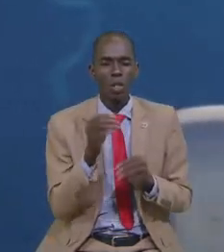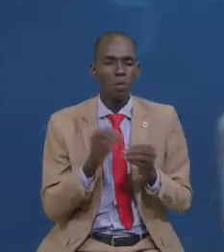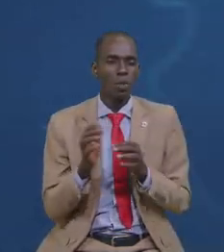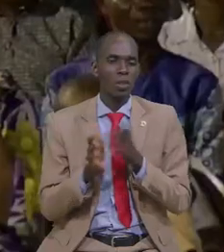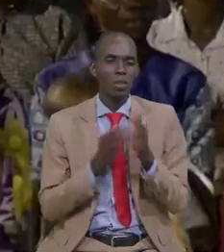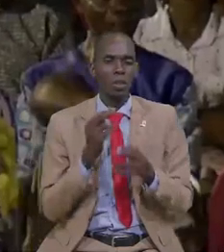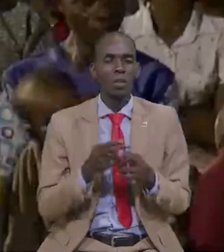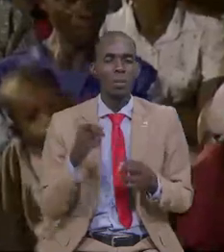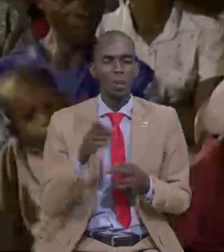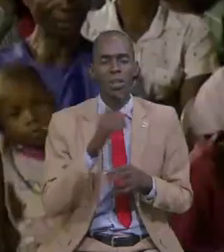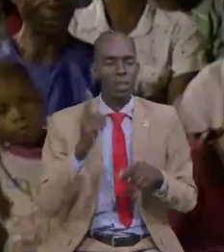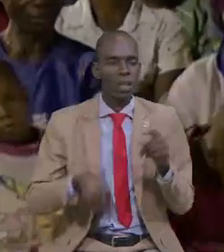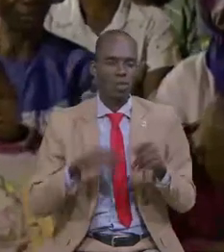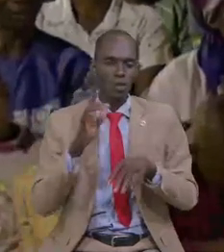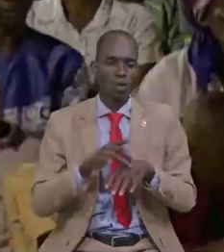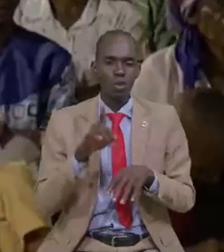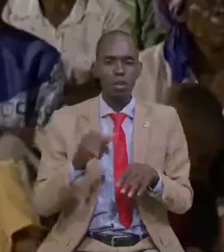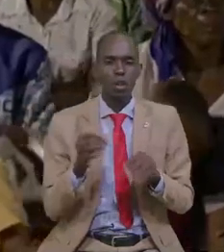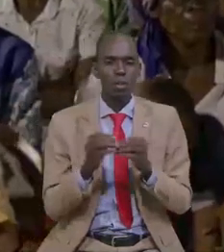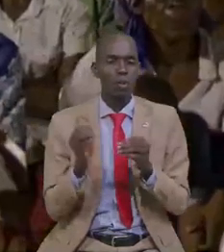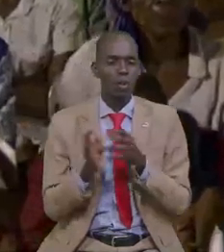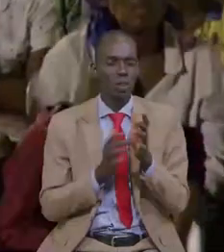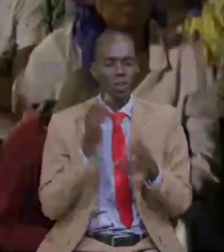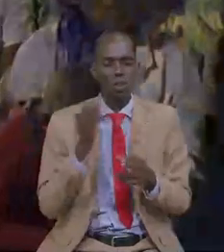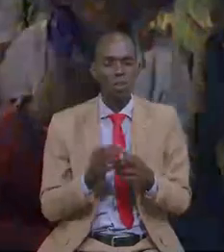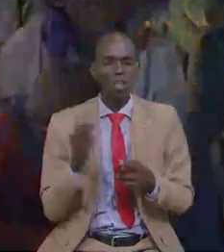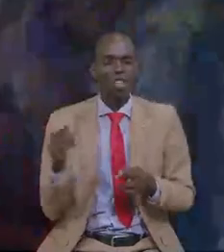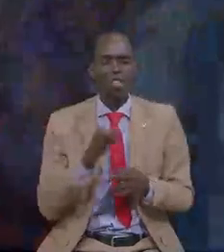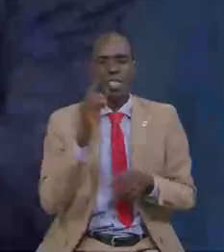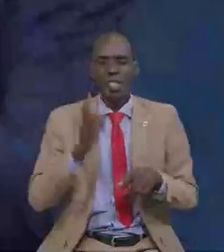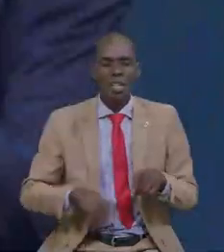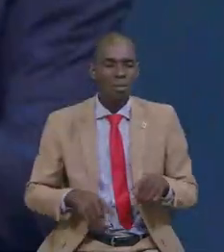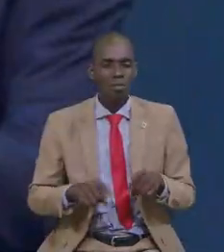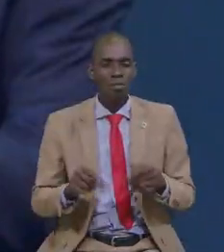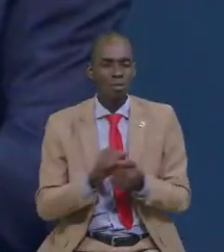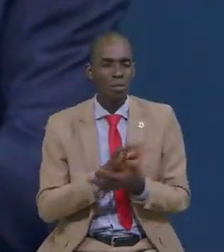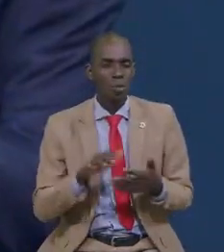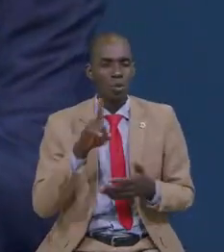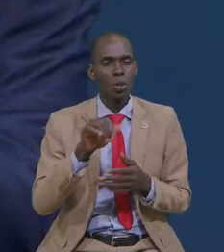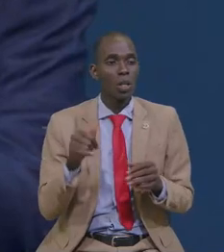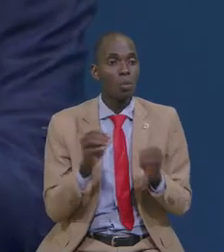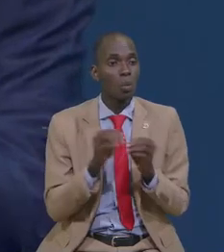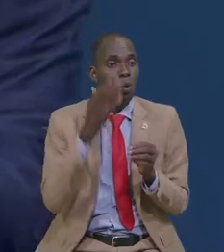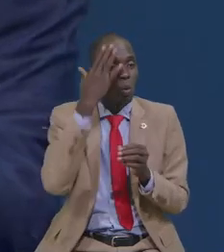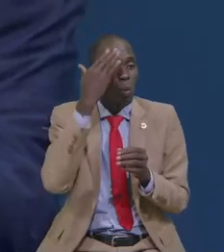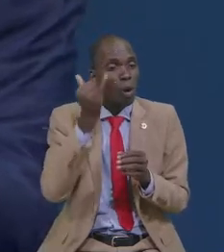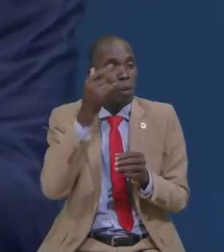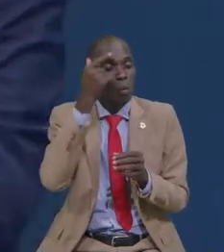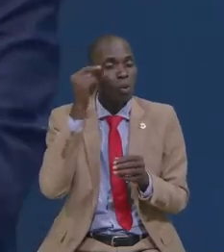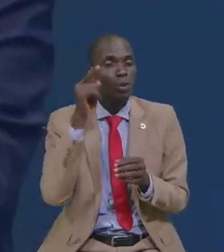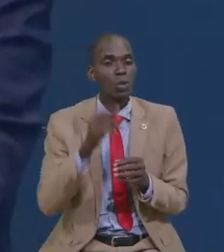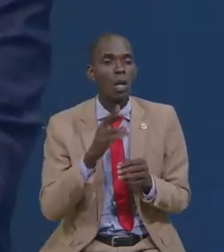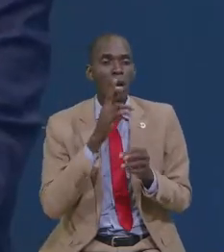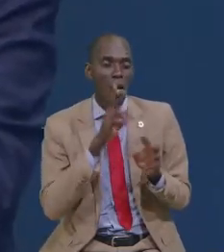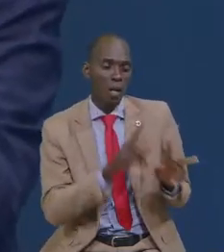voir. Ils ne peuvent plus vous toucher. Ils ne peuvent plus vous tourmenter parce que